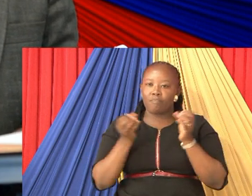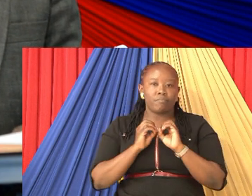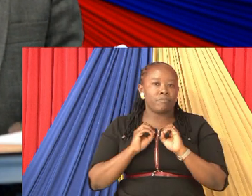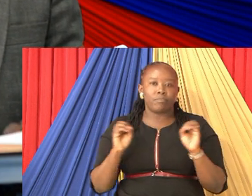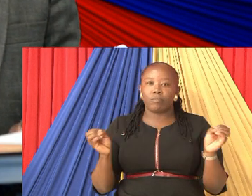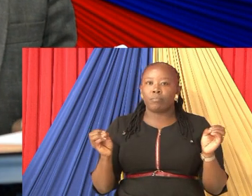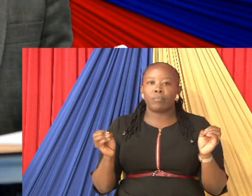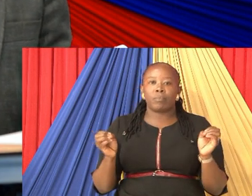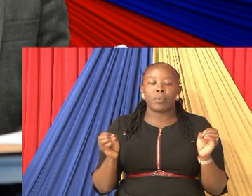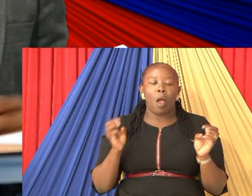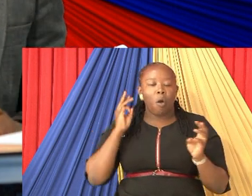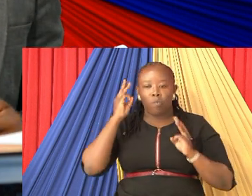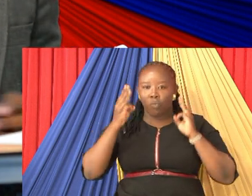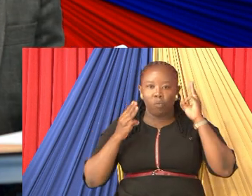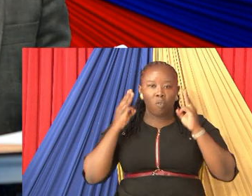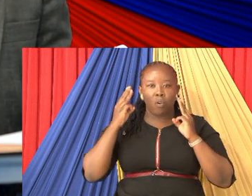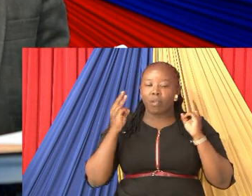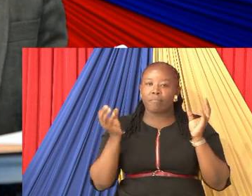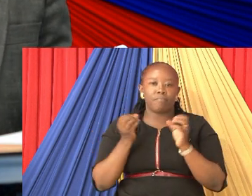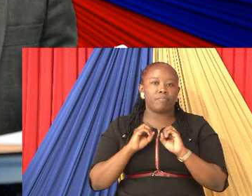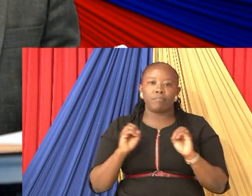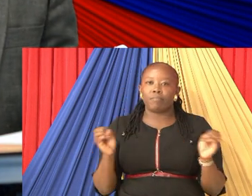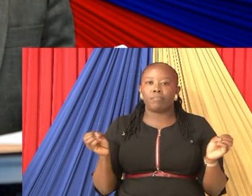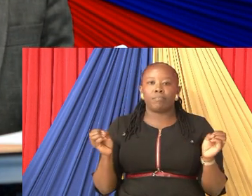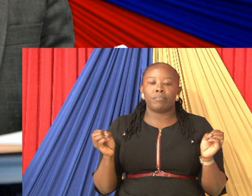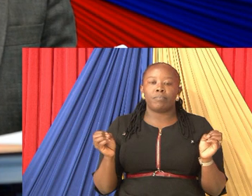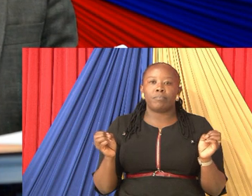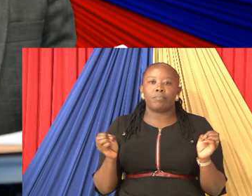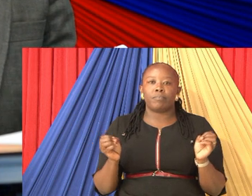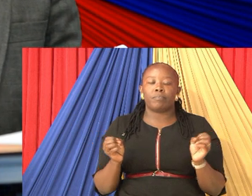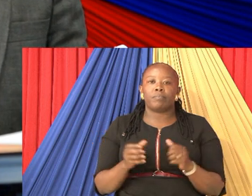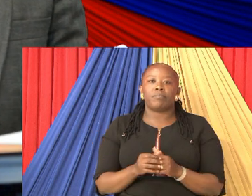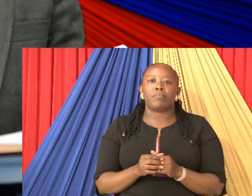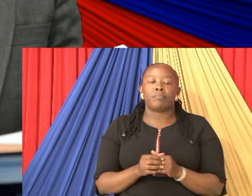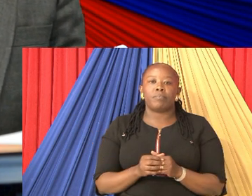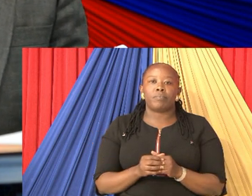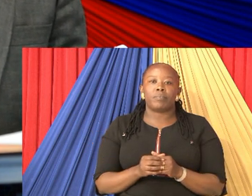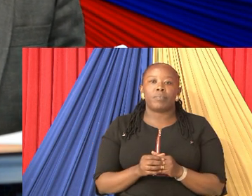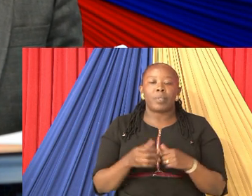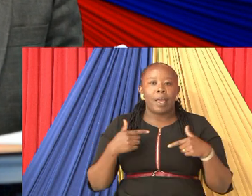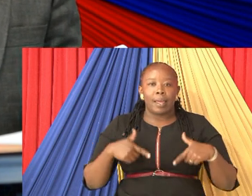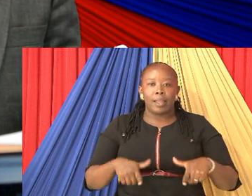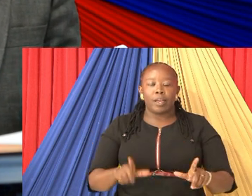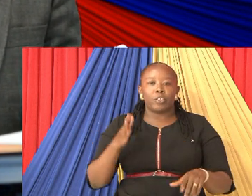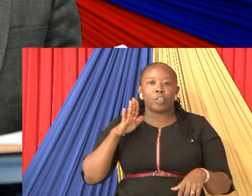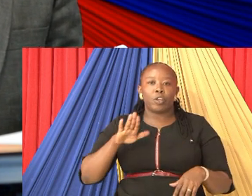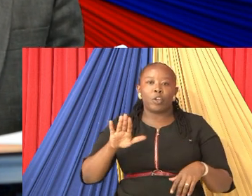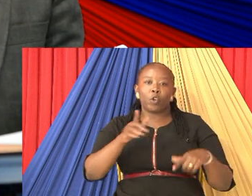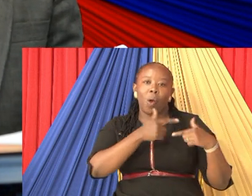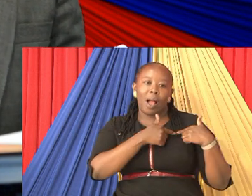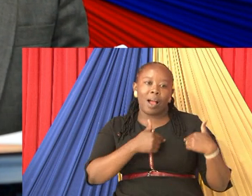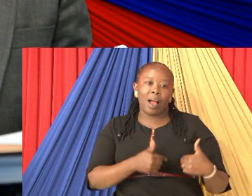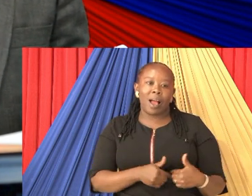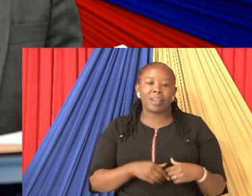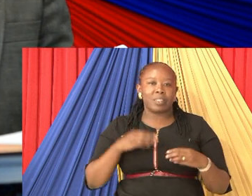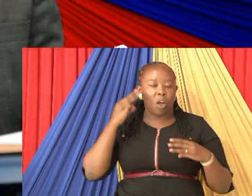jambo lolote, ama tusijisumbue kwa jambo lolote. Let your heart not be